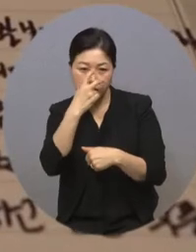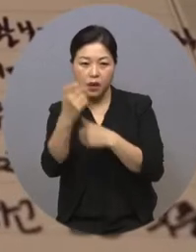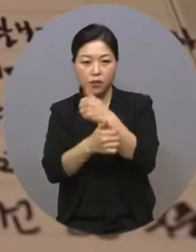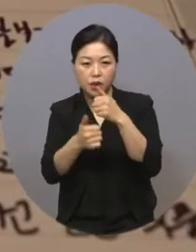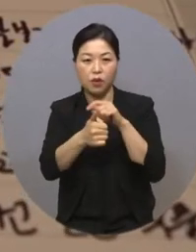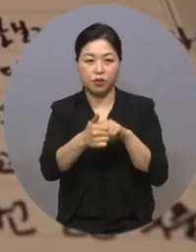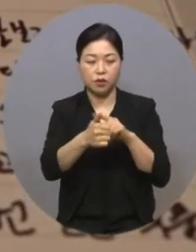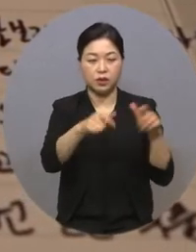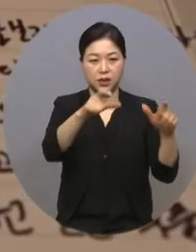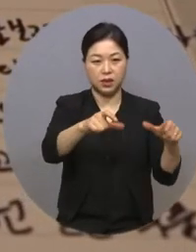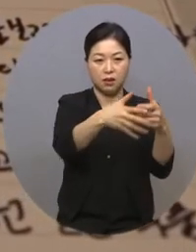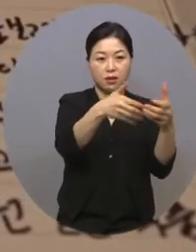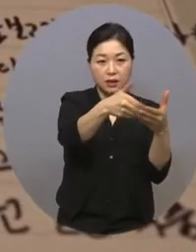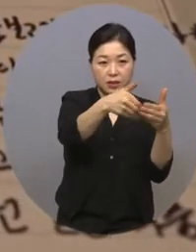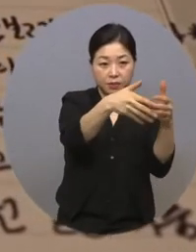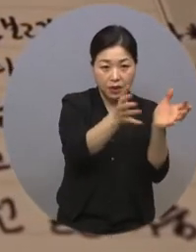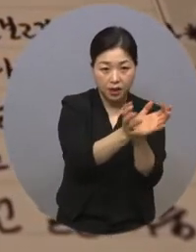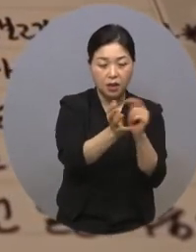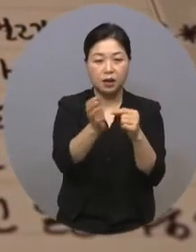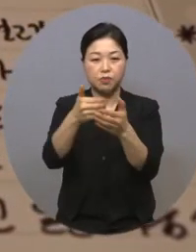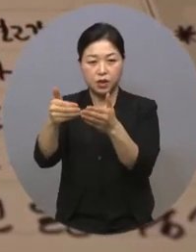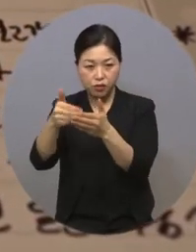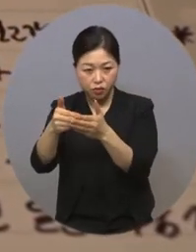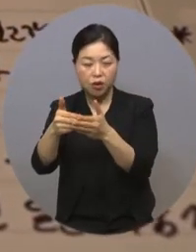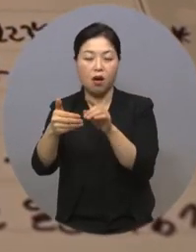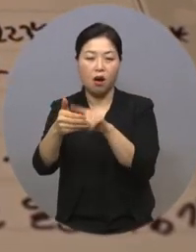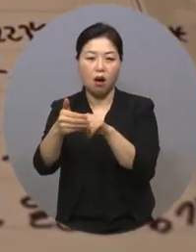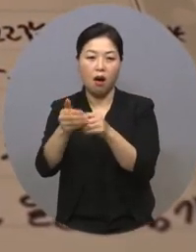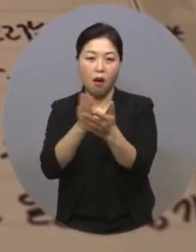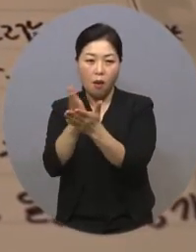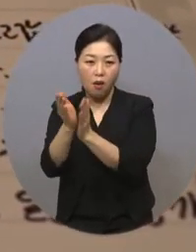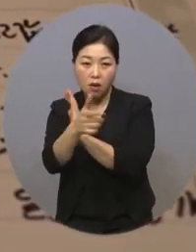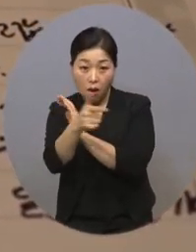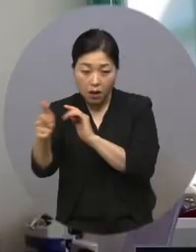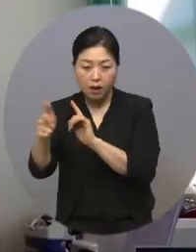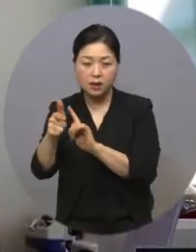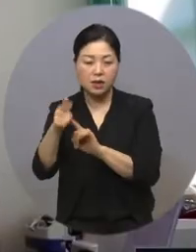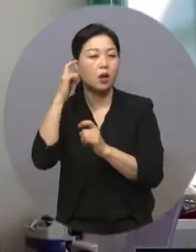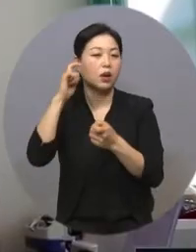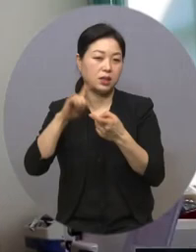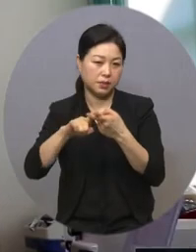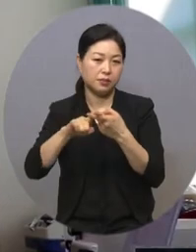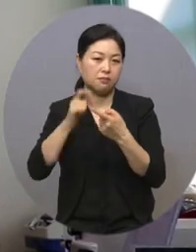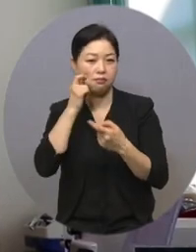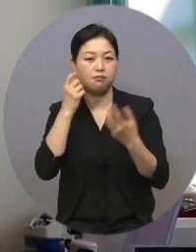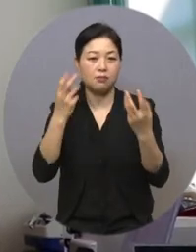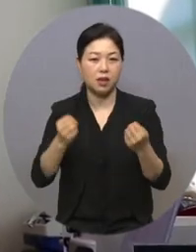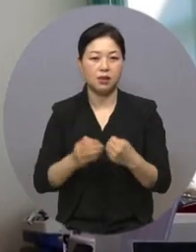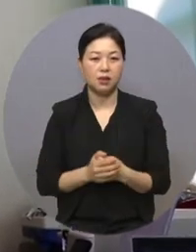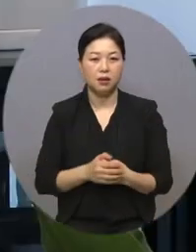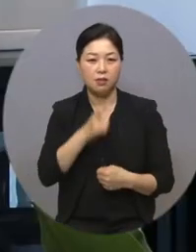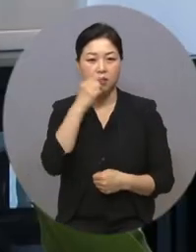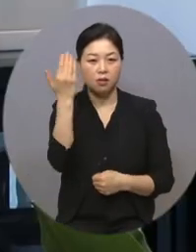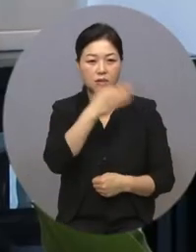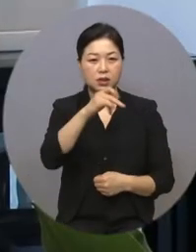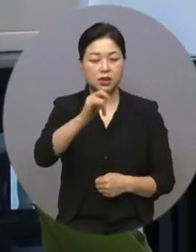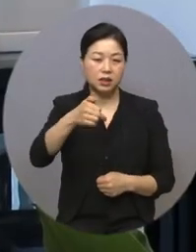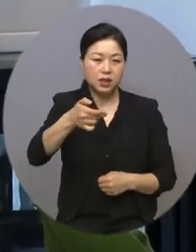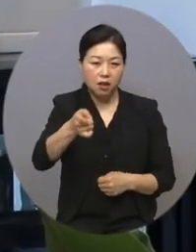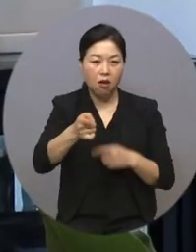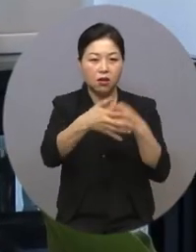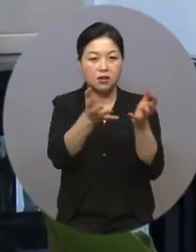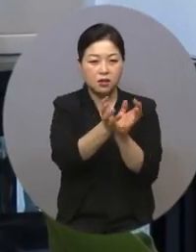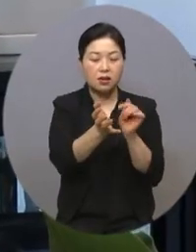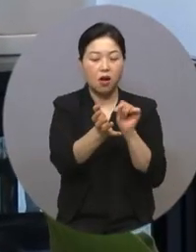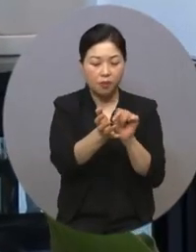지역 화단과 미술계 안팎에서도 주목을 받고 있습니다. 여수 시니어클럽이 운영하는